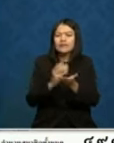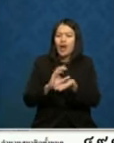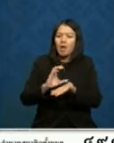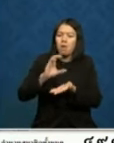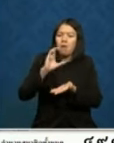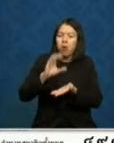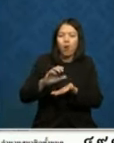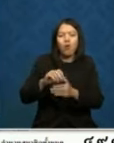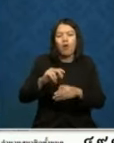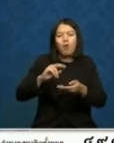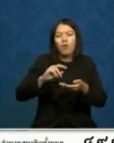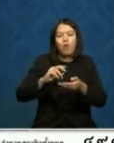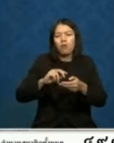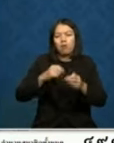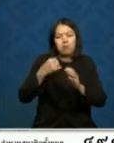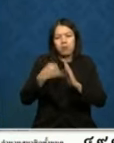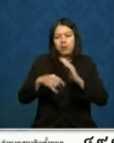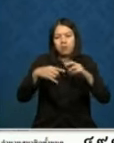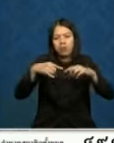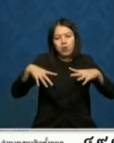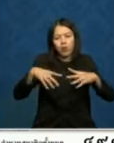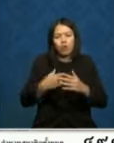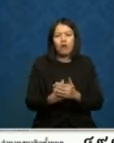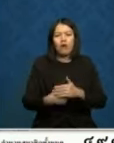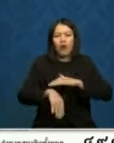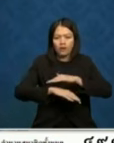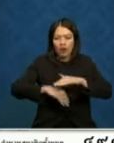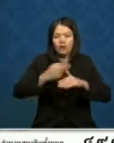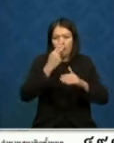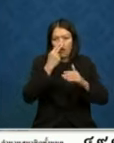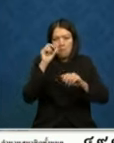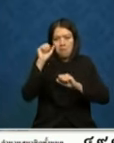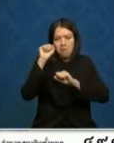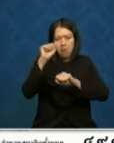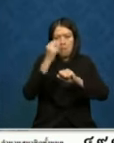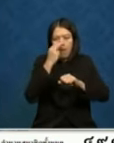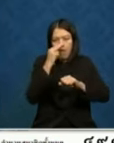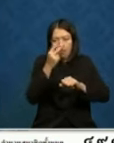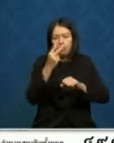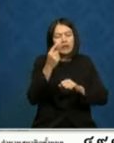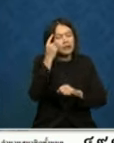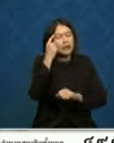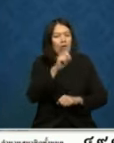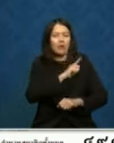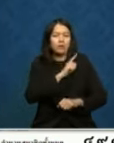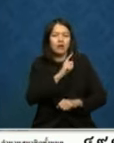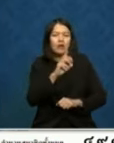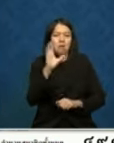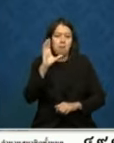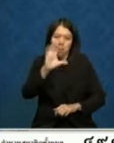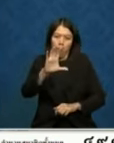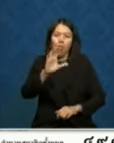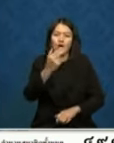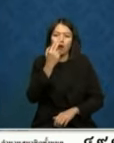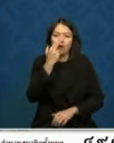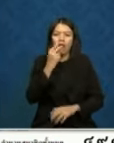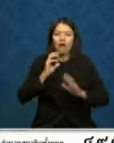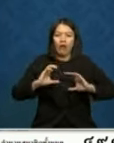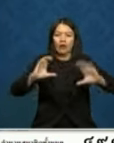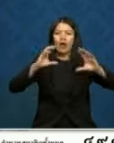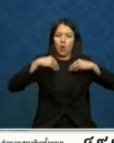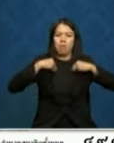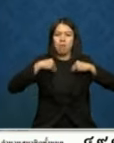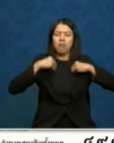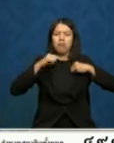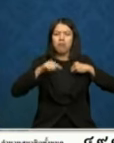ไปโปะเนี่ยผิดจุดแน่นอนเพราะผมเอาหลักฐานมากางให้แล้วผมไม่ได้คิดเองอะไรเลยข้าราชการก็ออกมาสารภาพเอง